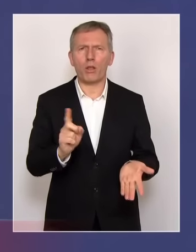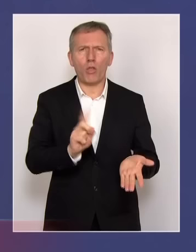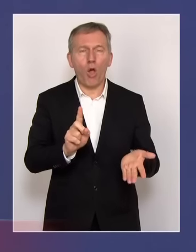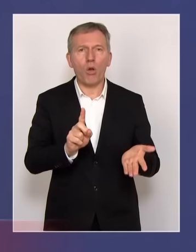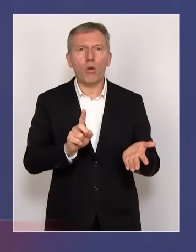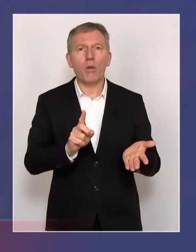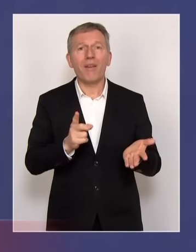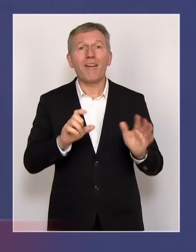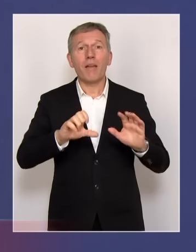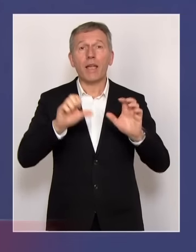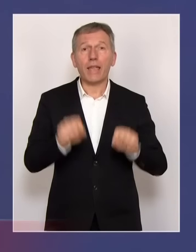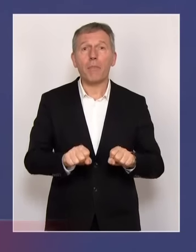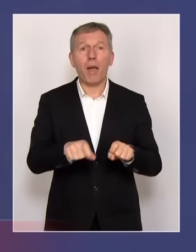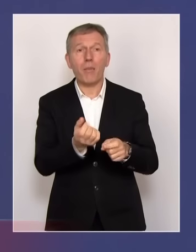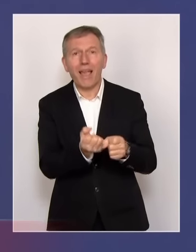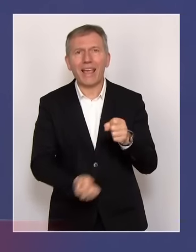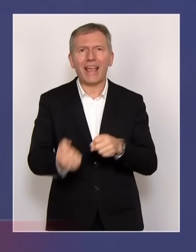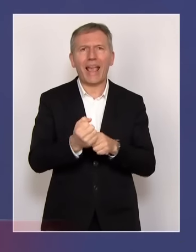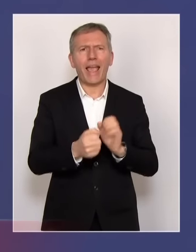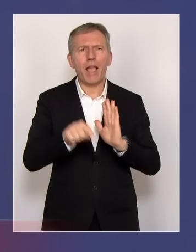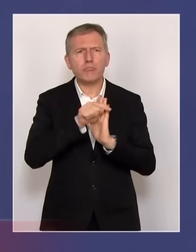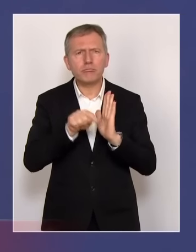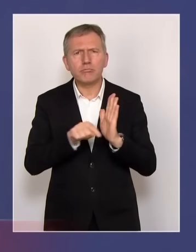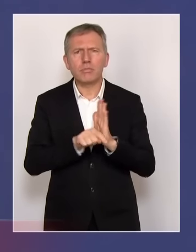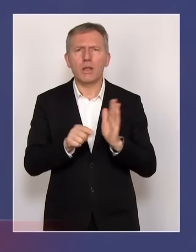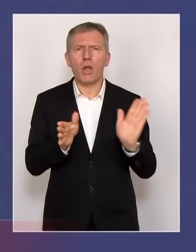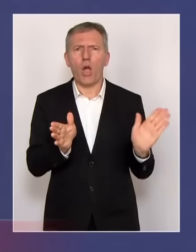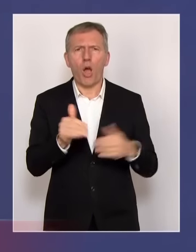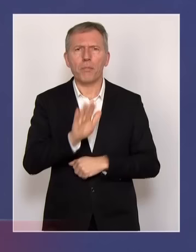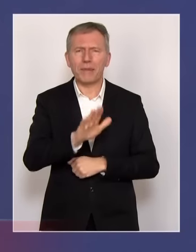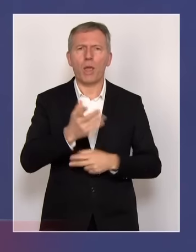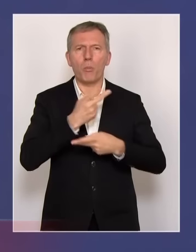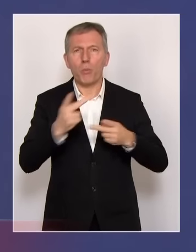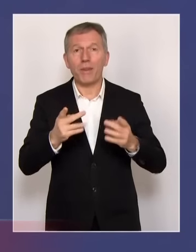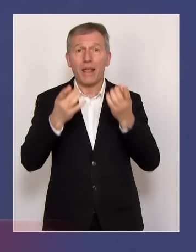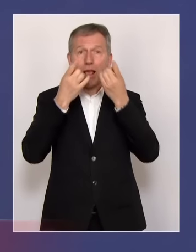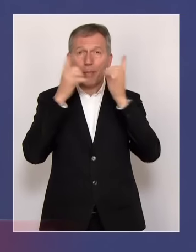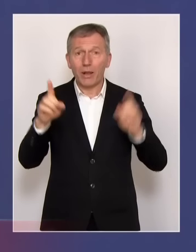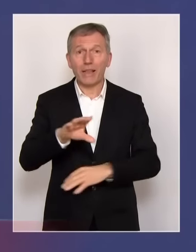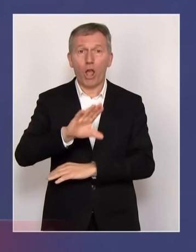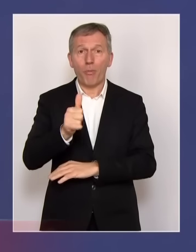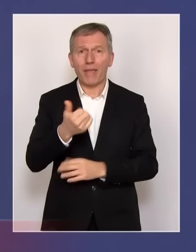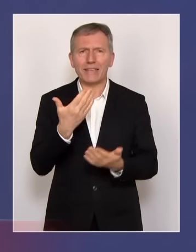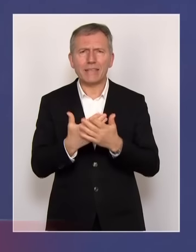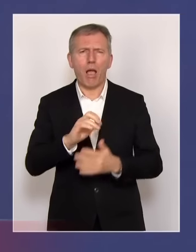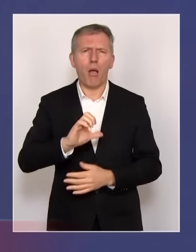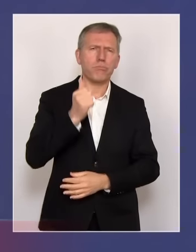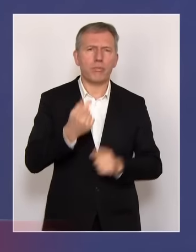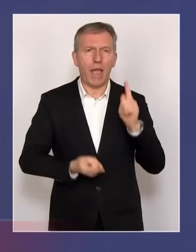capacité à créer un ordre public démocratique numérique est une question de survie